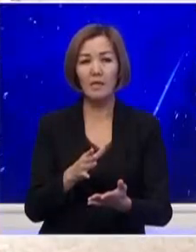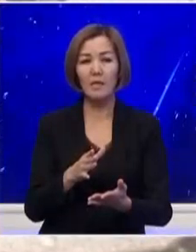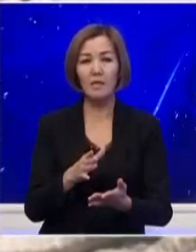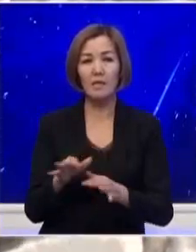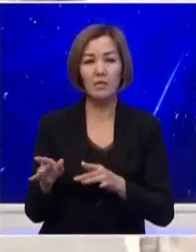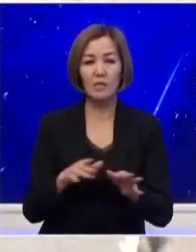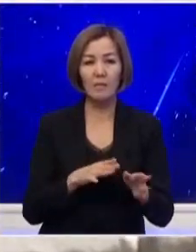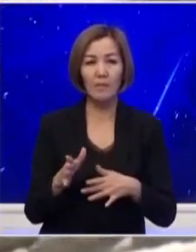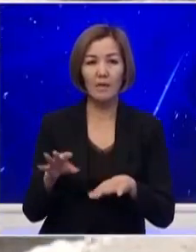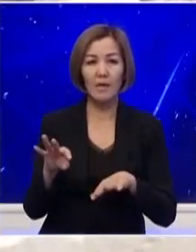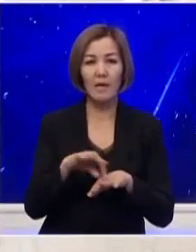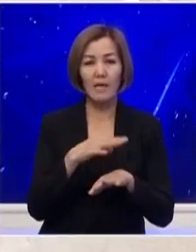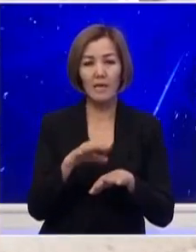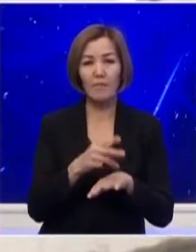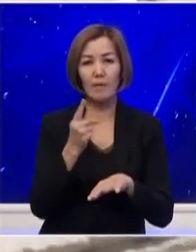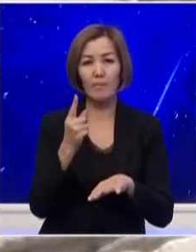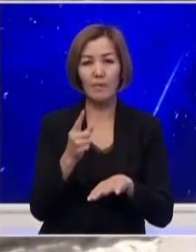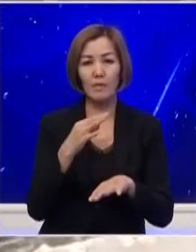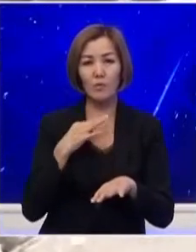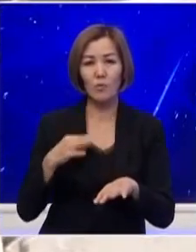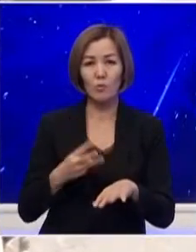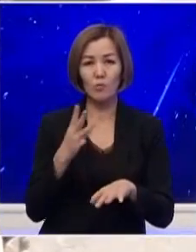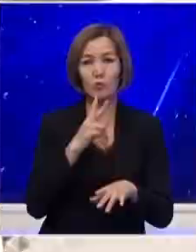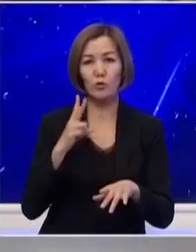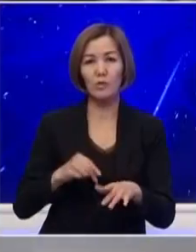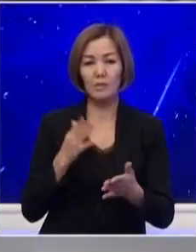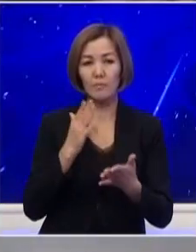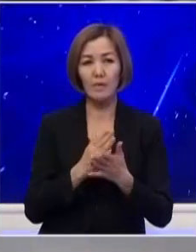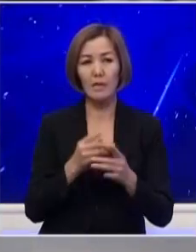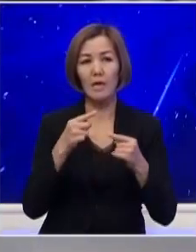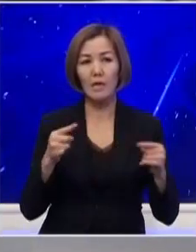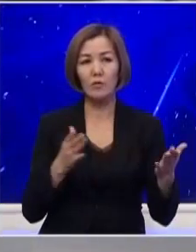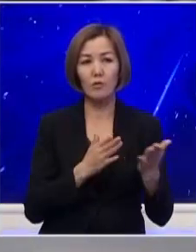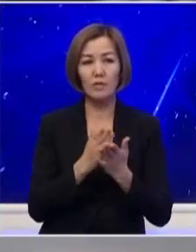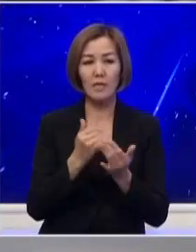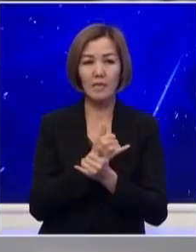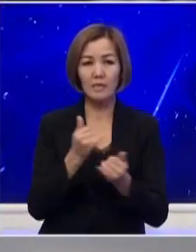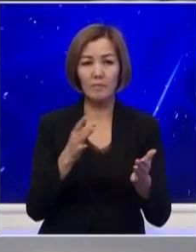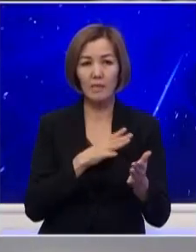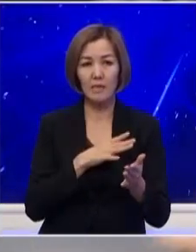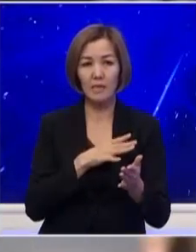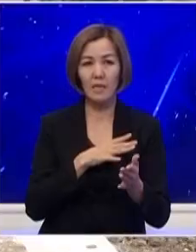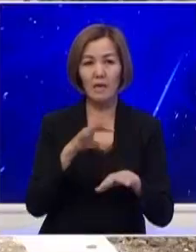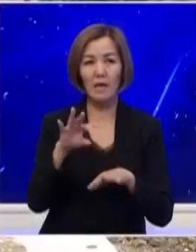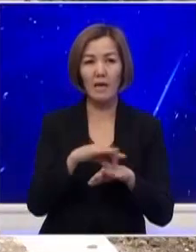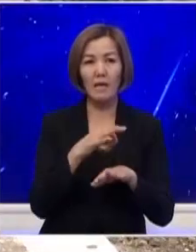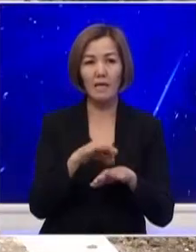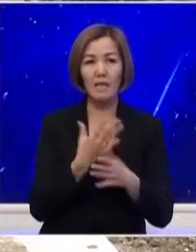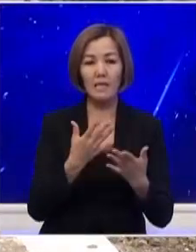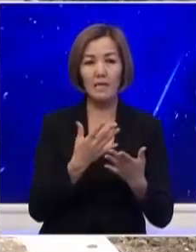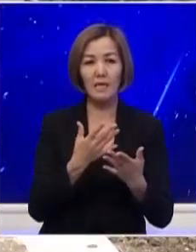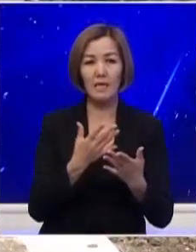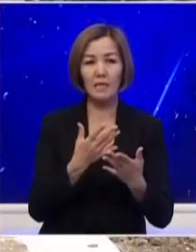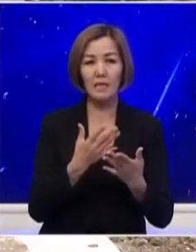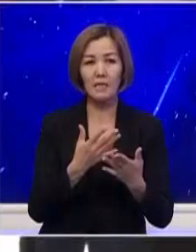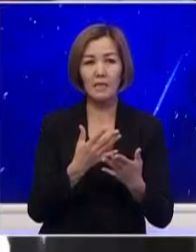Күлбан Алекеновамен бірге бір ұл үш қыз тәрбиеледі. Бүгінде әрқайсысы әр салада білікті маман иесі. Құдай қосқан жары ерін үлкен